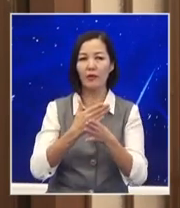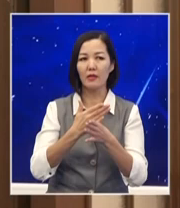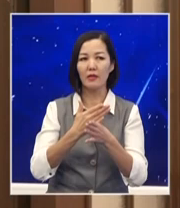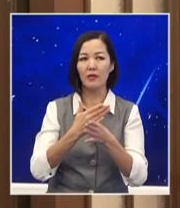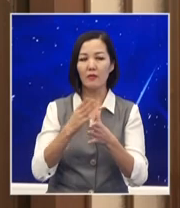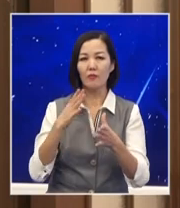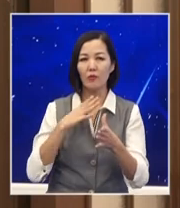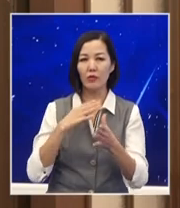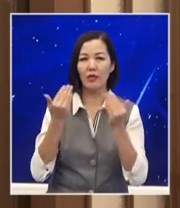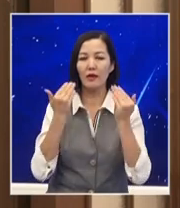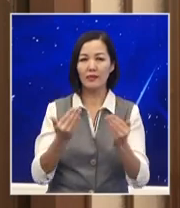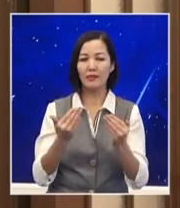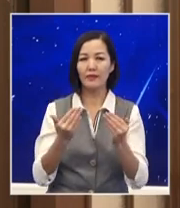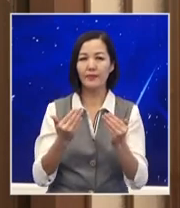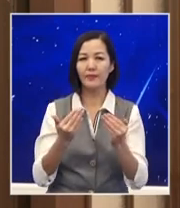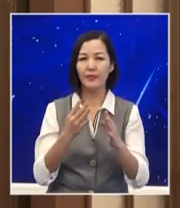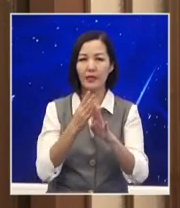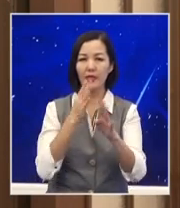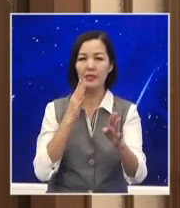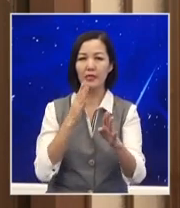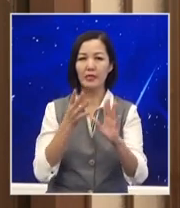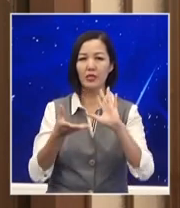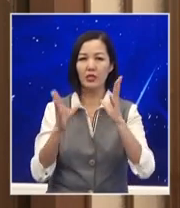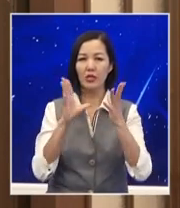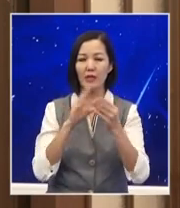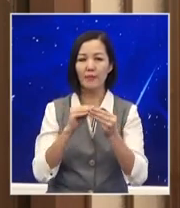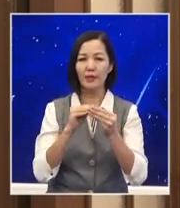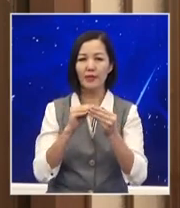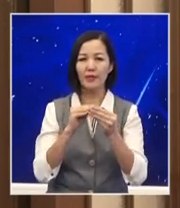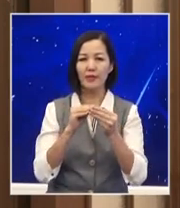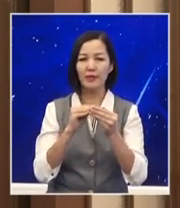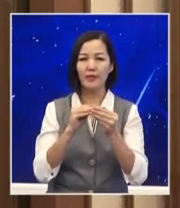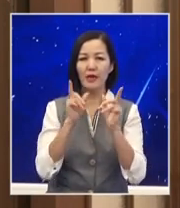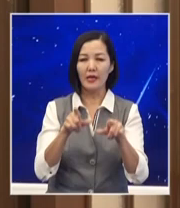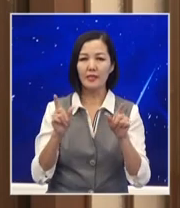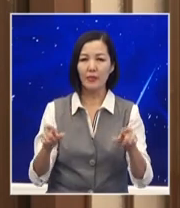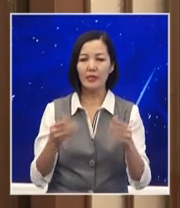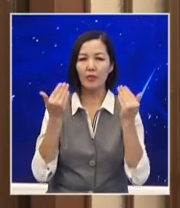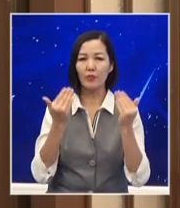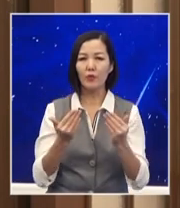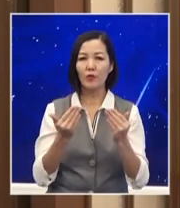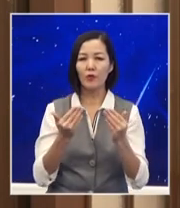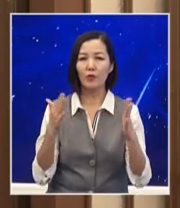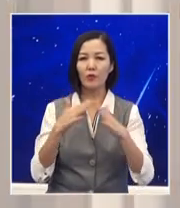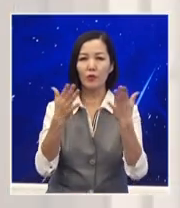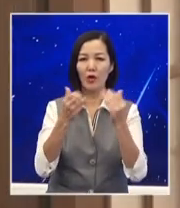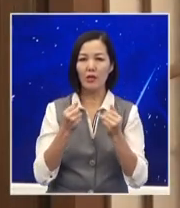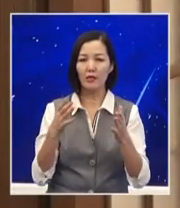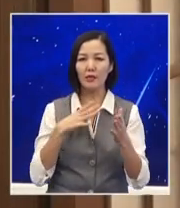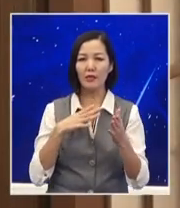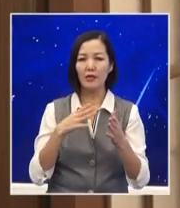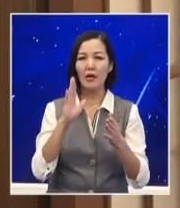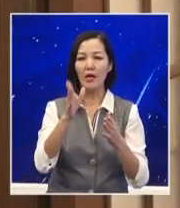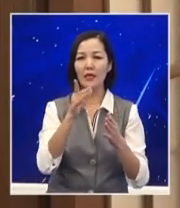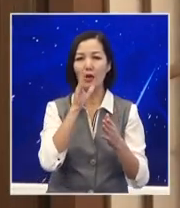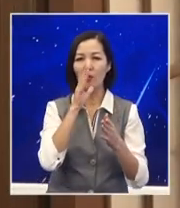болды. Қазір мына кезекте тұрғандар, жалпы кезектегі азаматтар бүгін осы пәтерге қол жеткізді. Енді алдағы